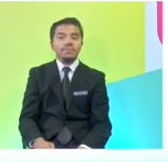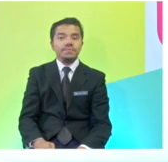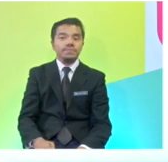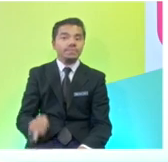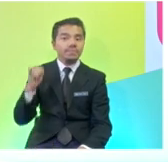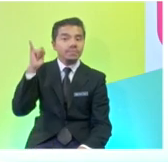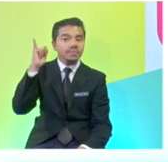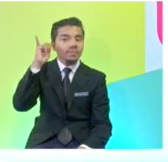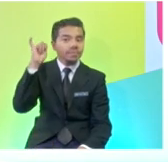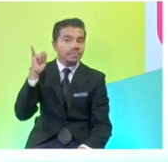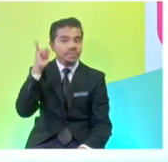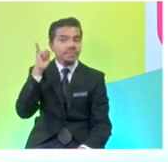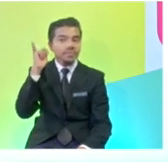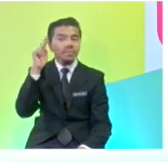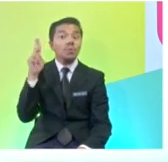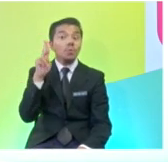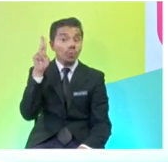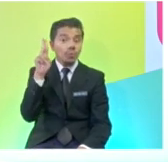dan ungu